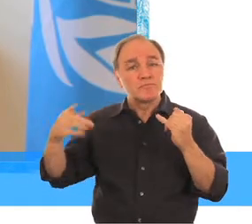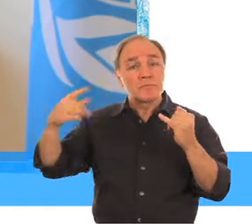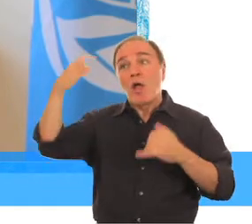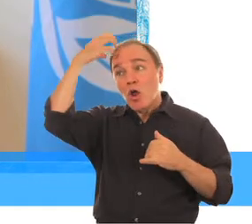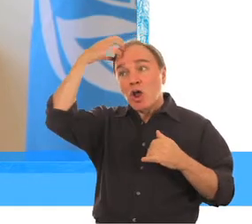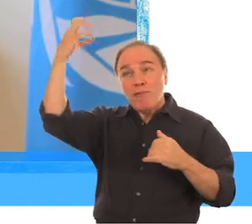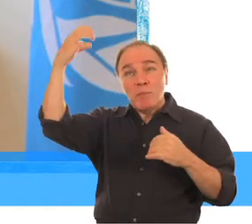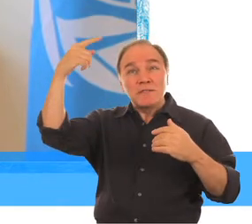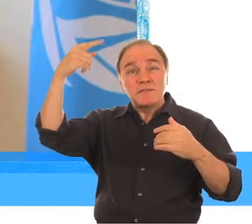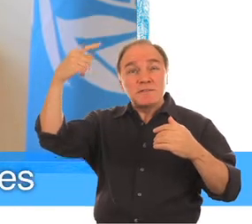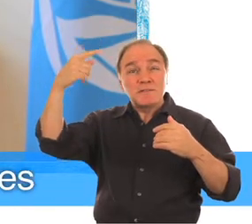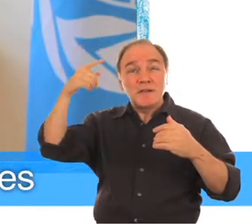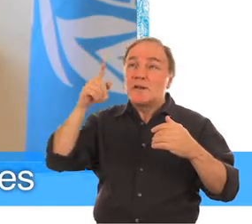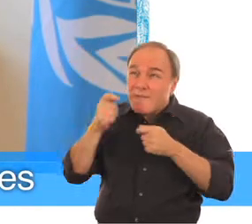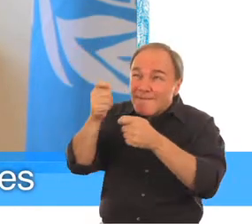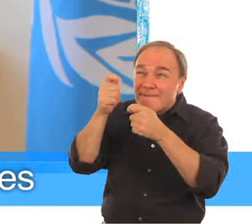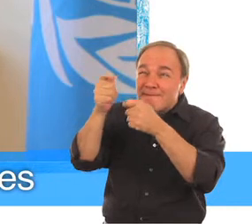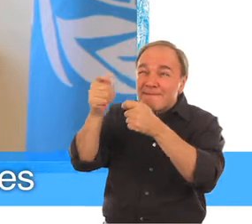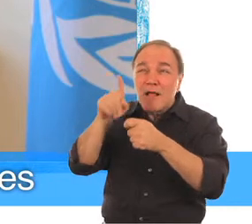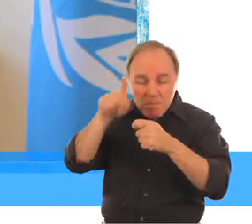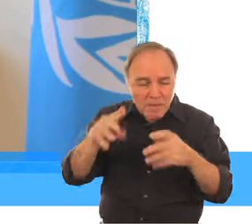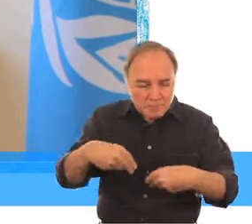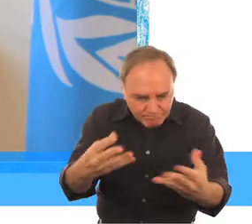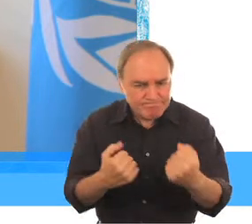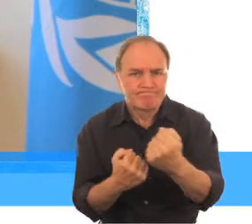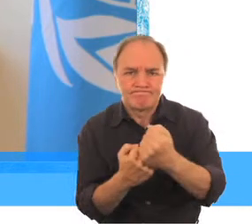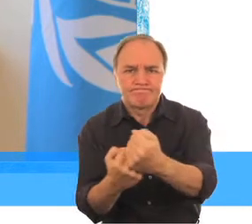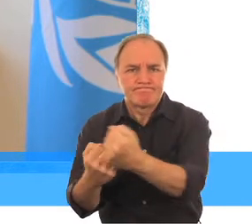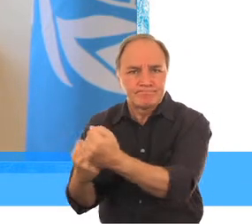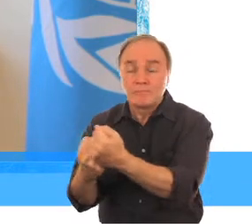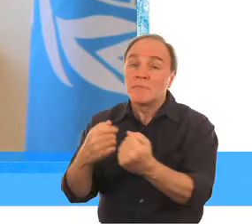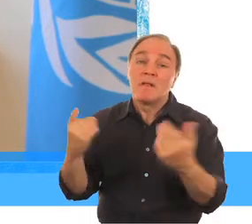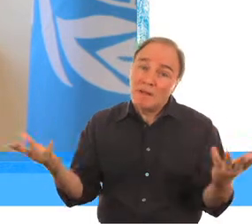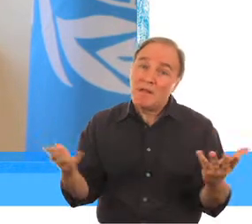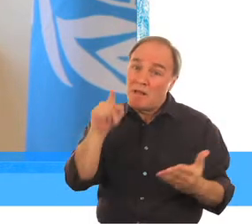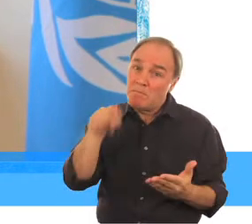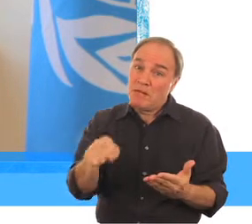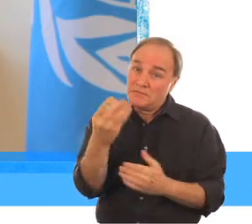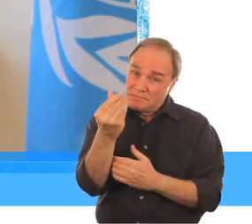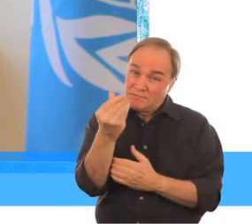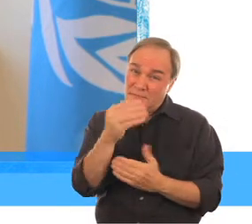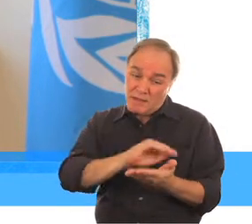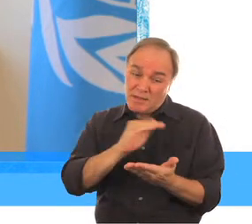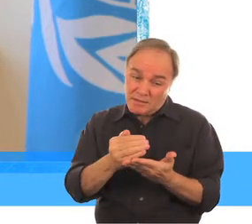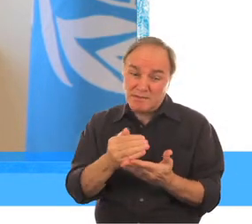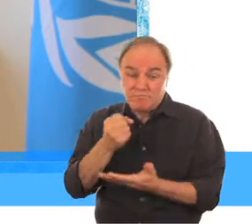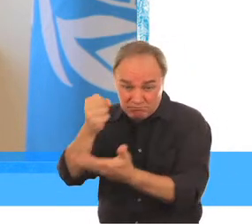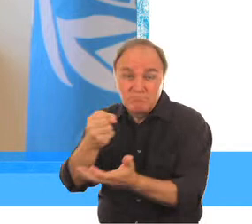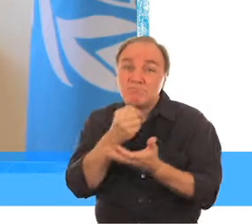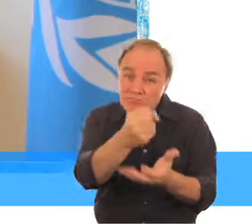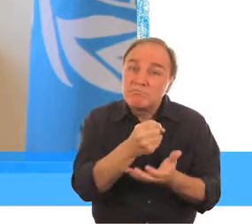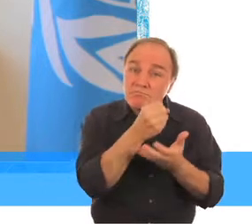volonté politique claire et une affectation des ressources adéquates pour cette intégration. Nous devons prévoir un budget pour l'inclusion du handicap à tous les niveaux de